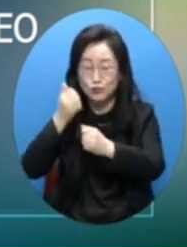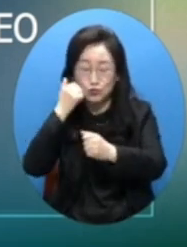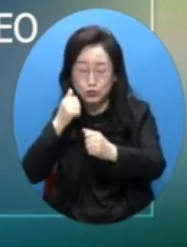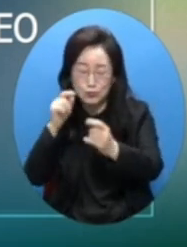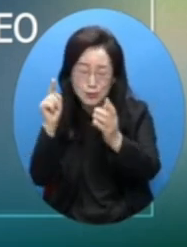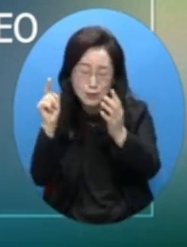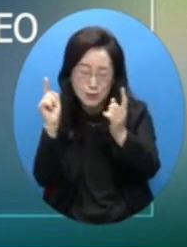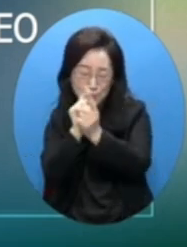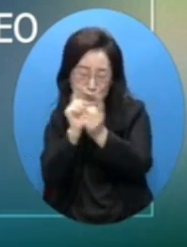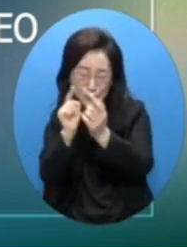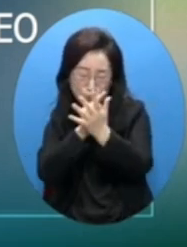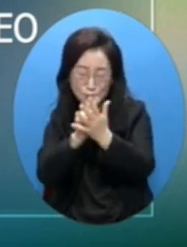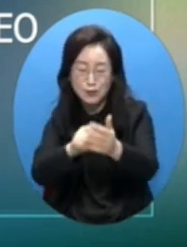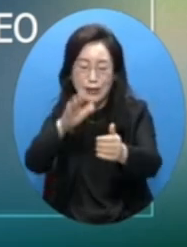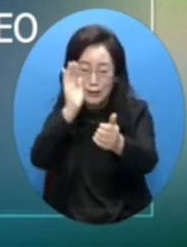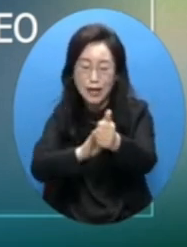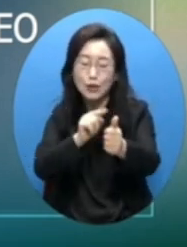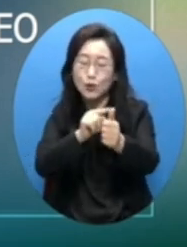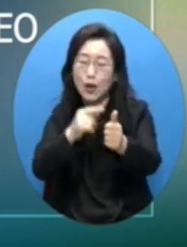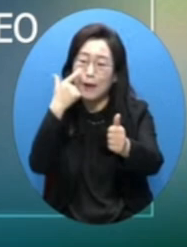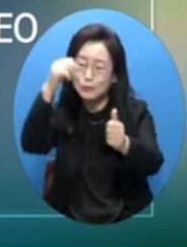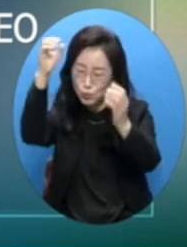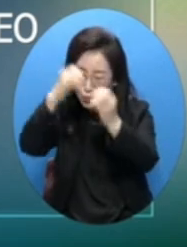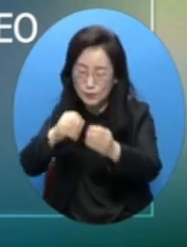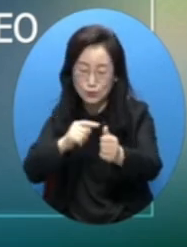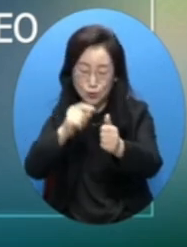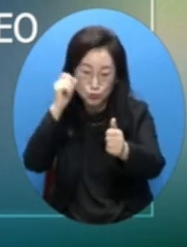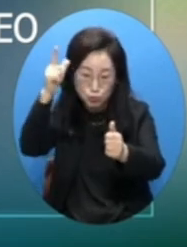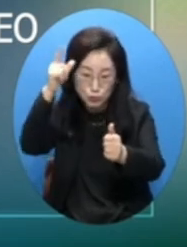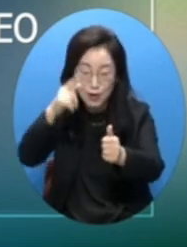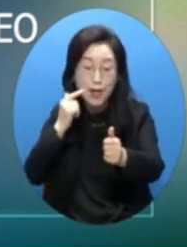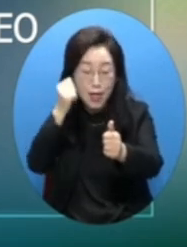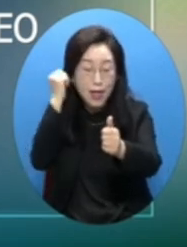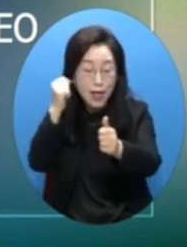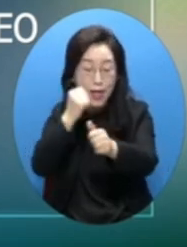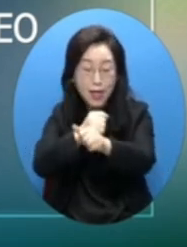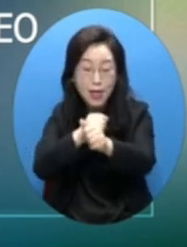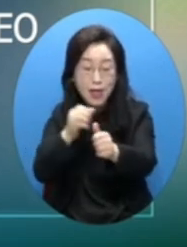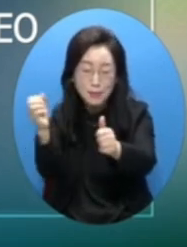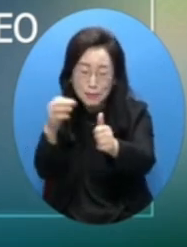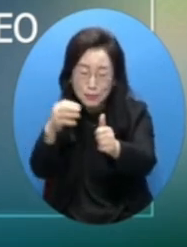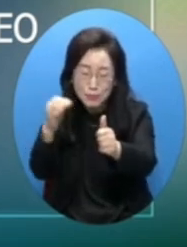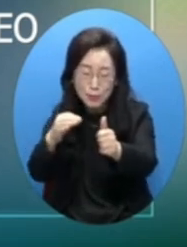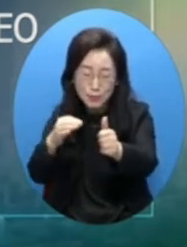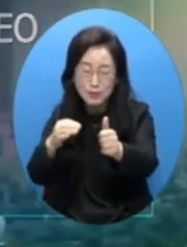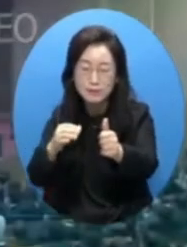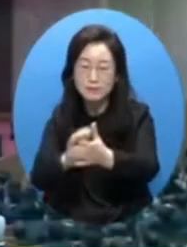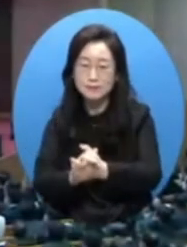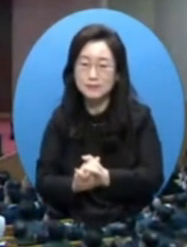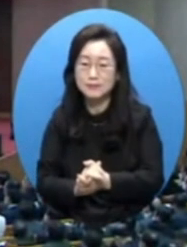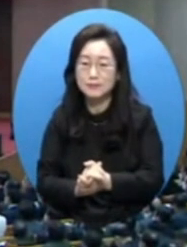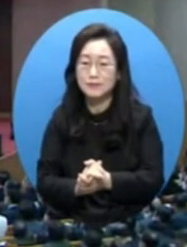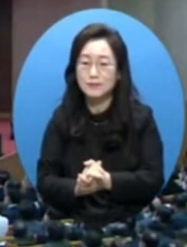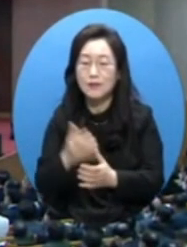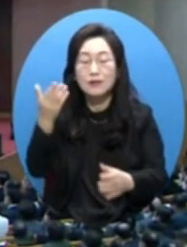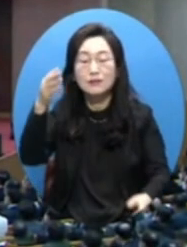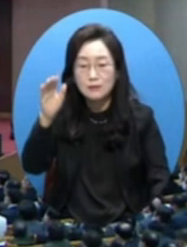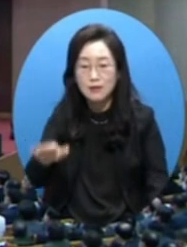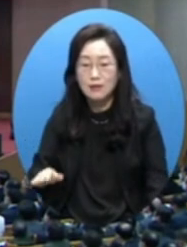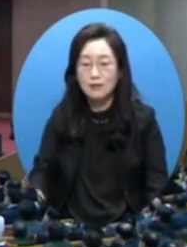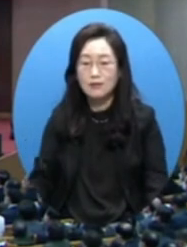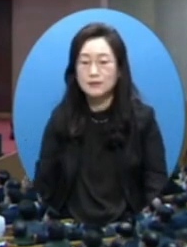나중에 커서 훌륭한 목사가 되라 훌륭한 목사들아 그런 말을 듣고 자랐습니다 근데